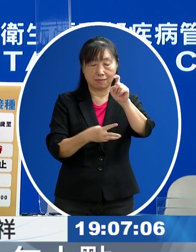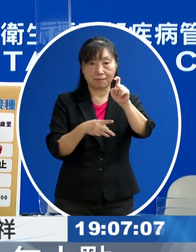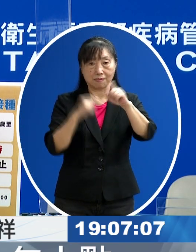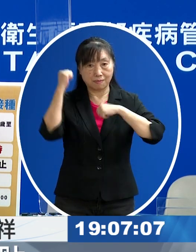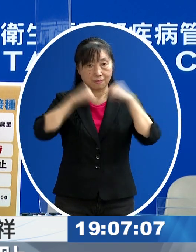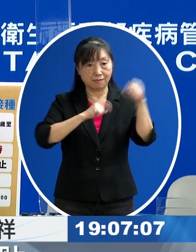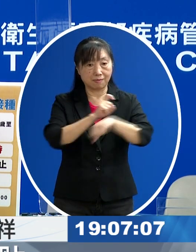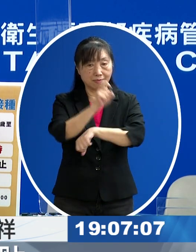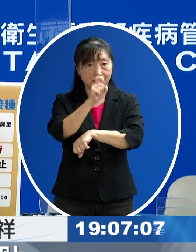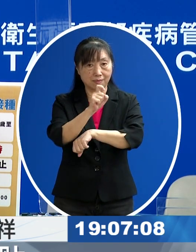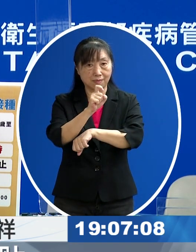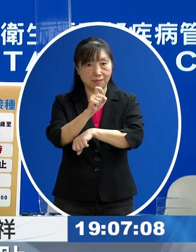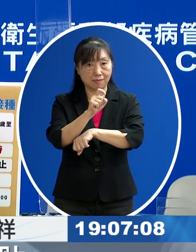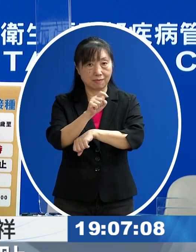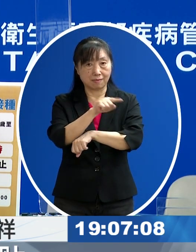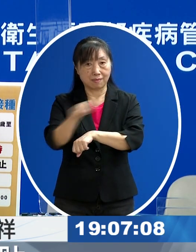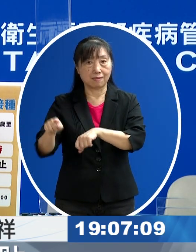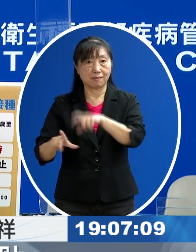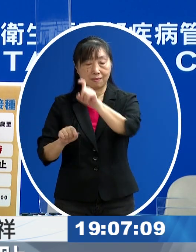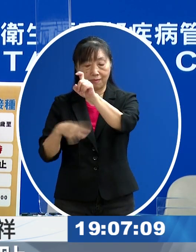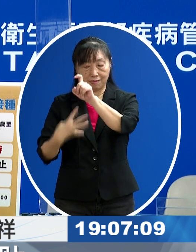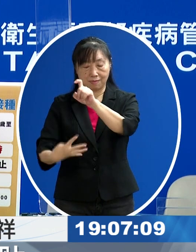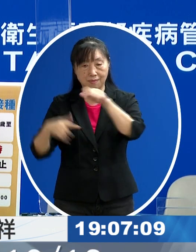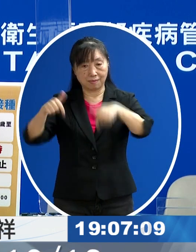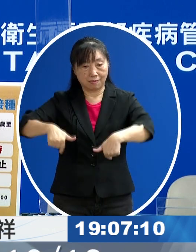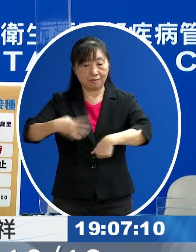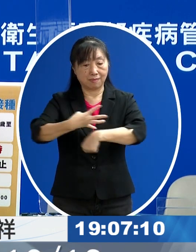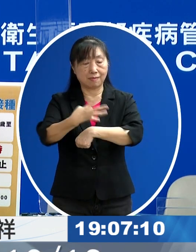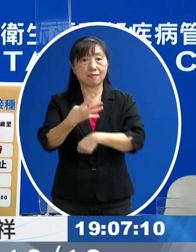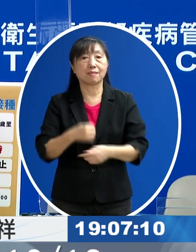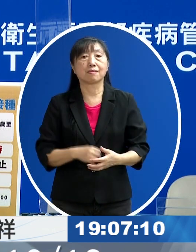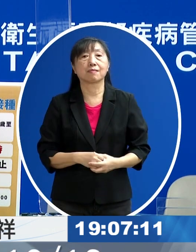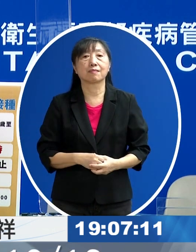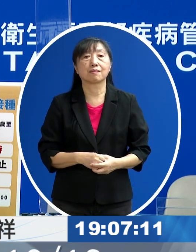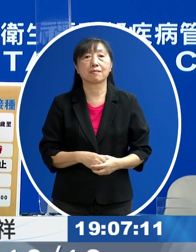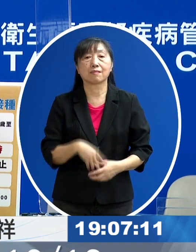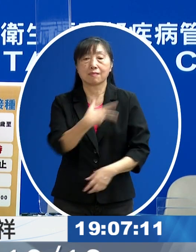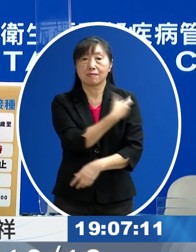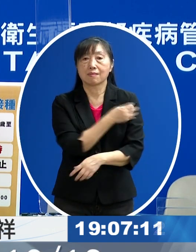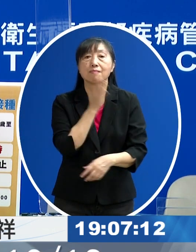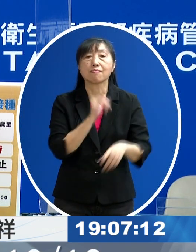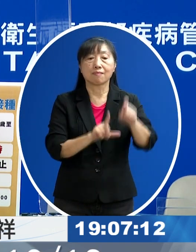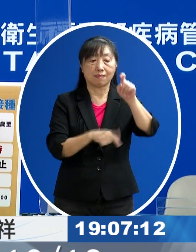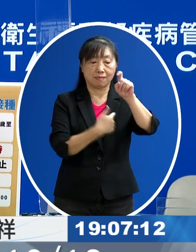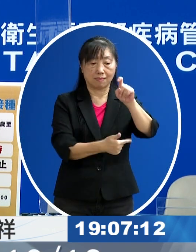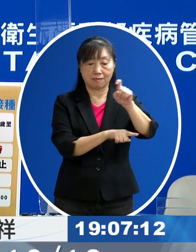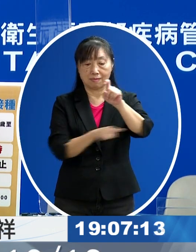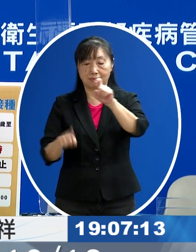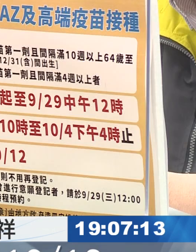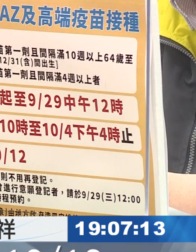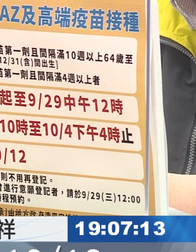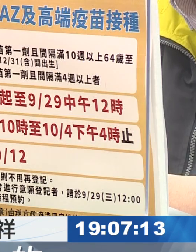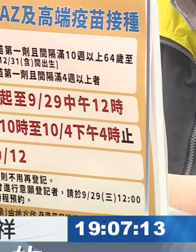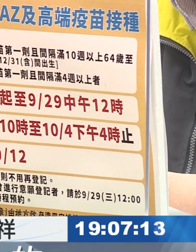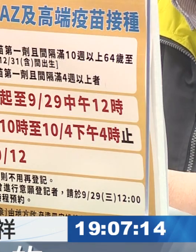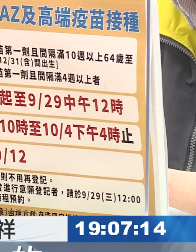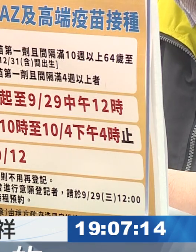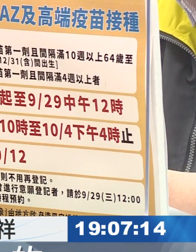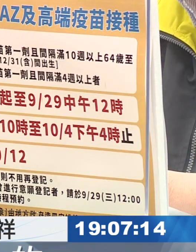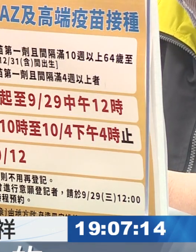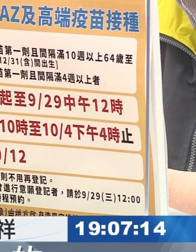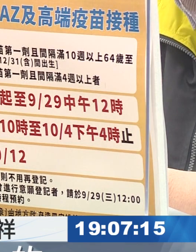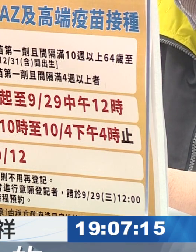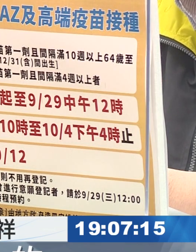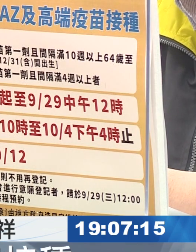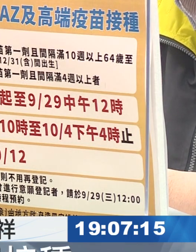午10点到10月4号的下午4点那施打的期间是在10月6号到10月12号AZ 65